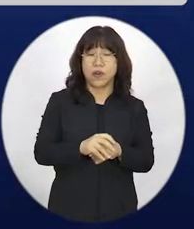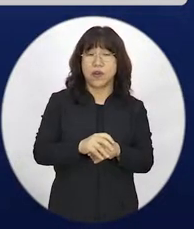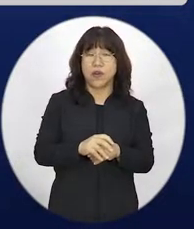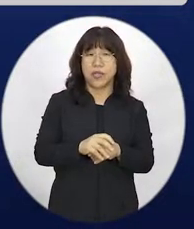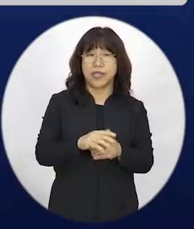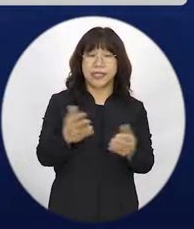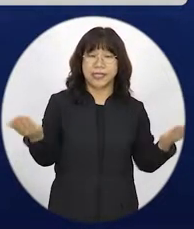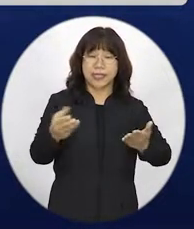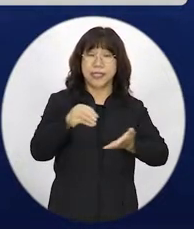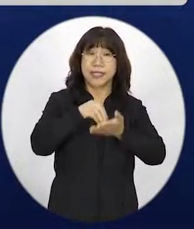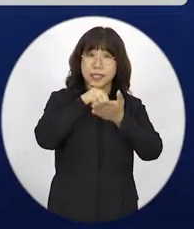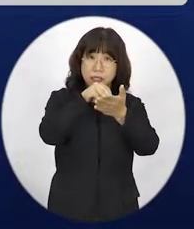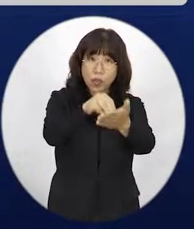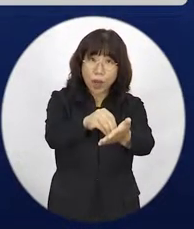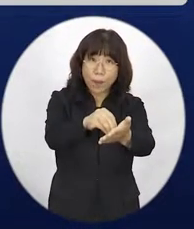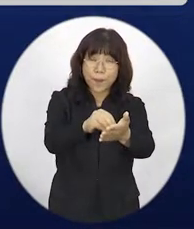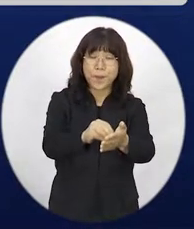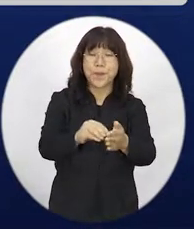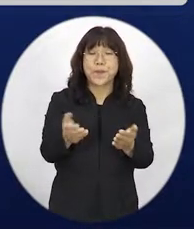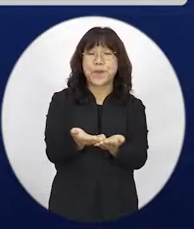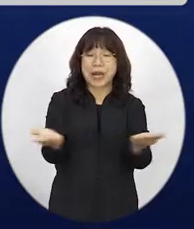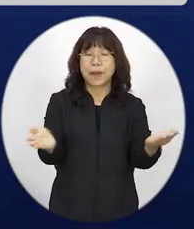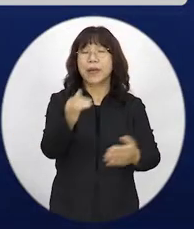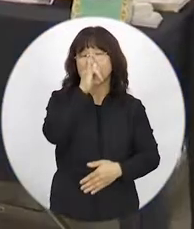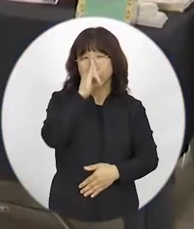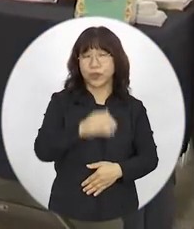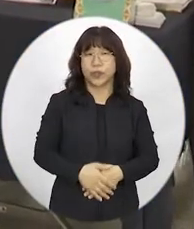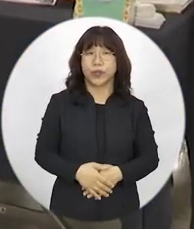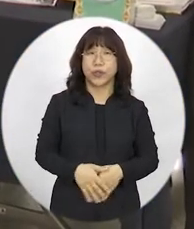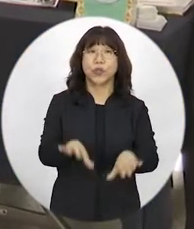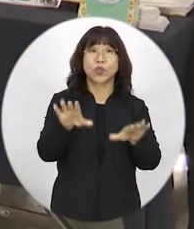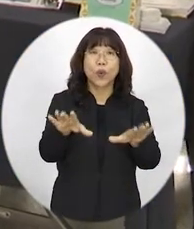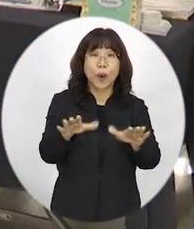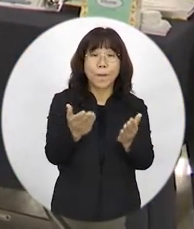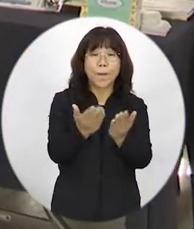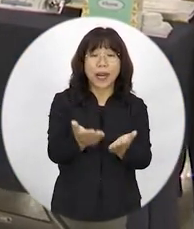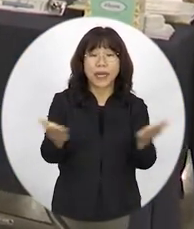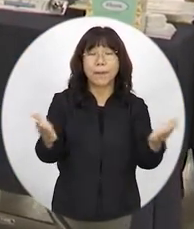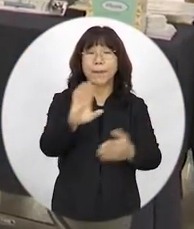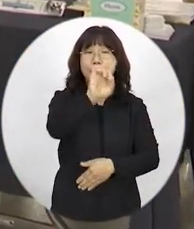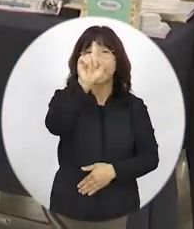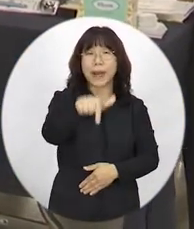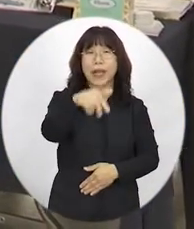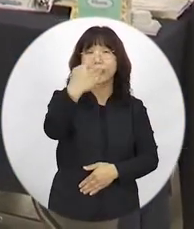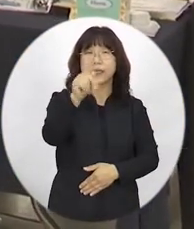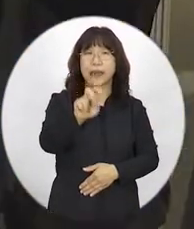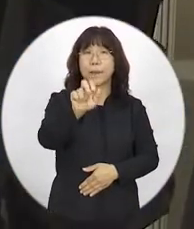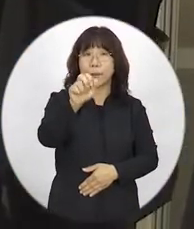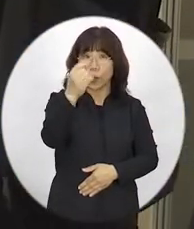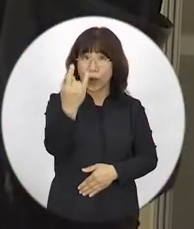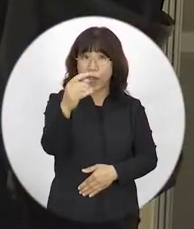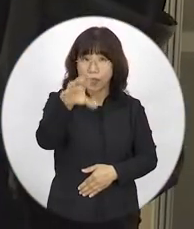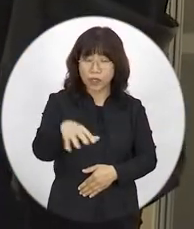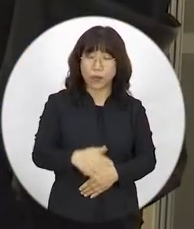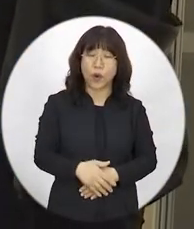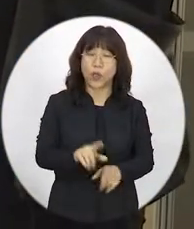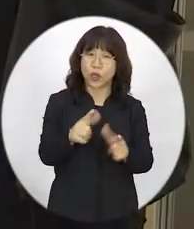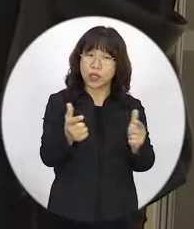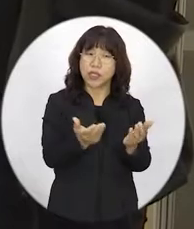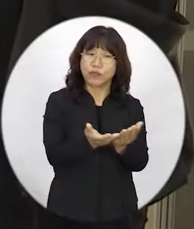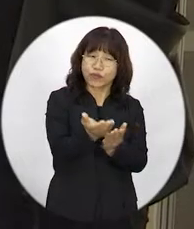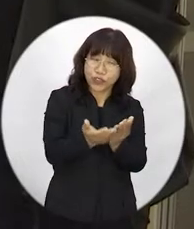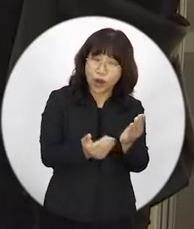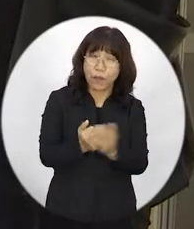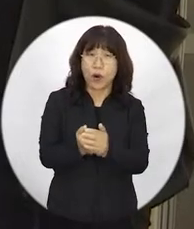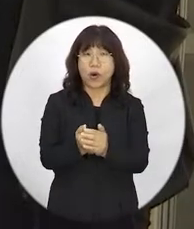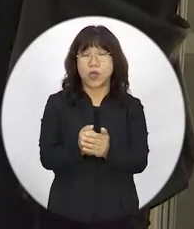강서구 취업박람회가 성황리에 개최됐습니다. 이번 취업박람회에서는 종합쇼핑몰, 무역업, 서비스업